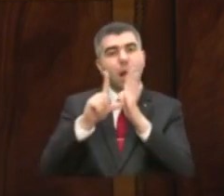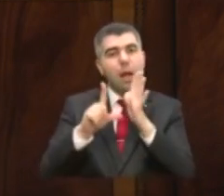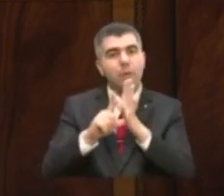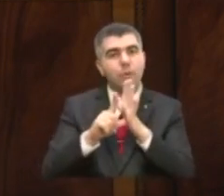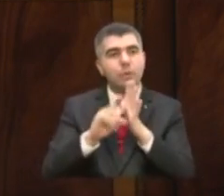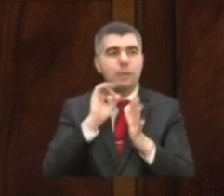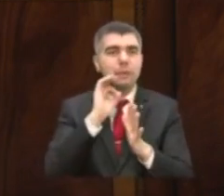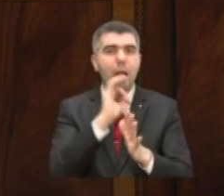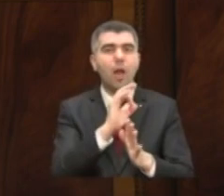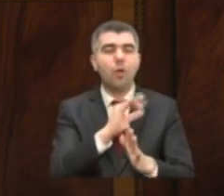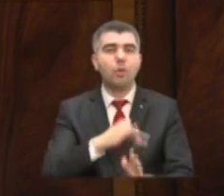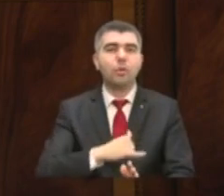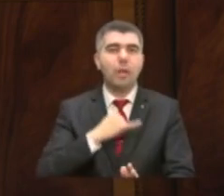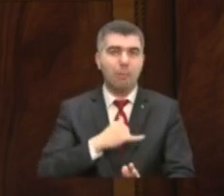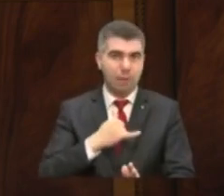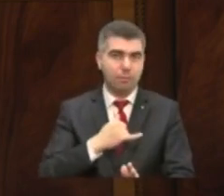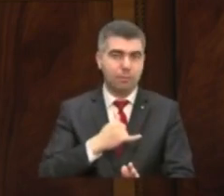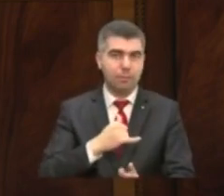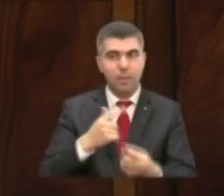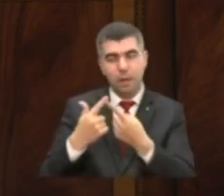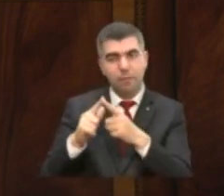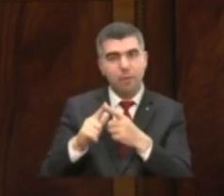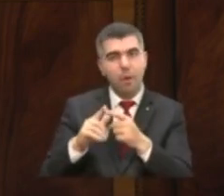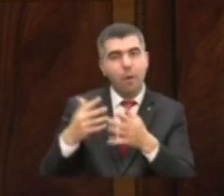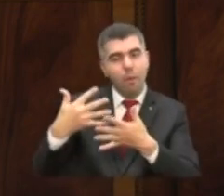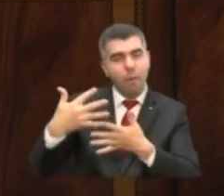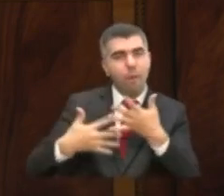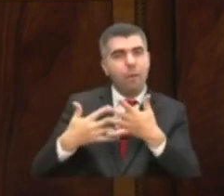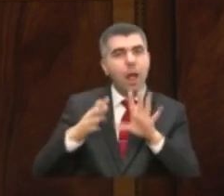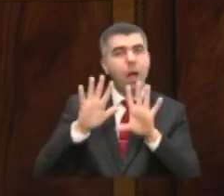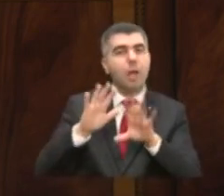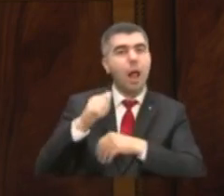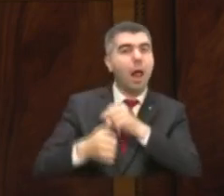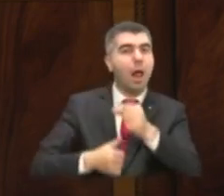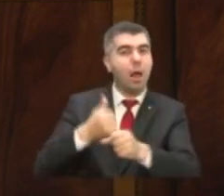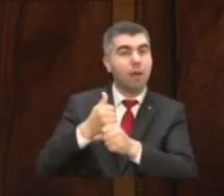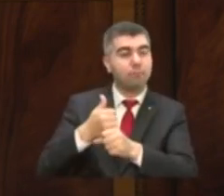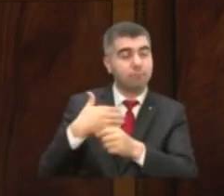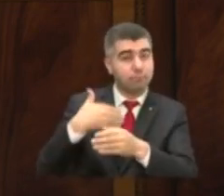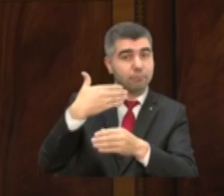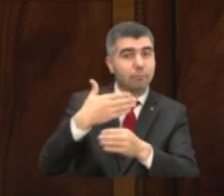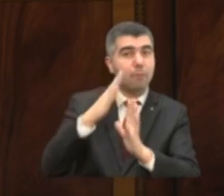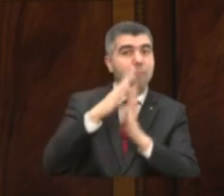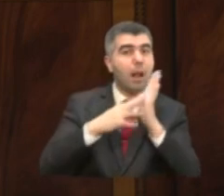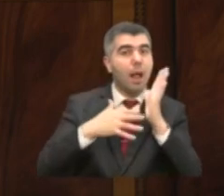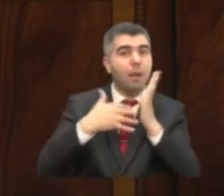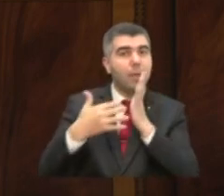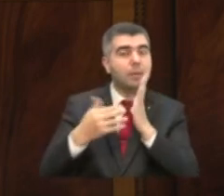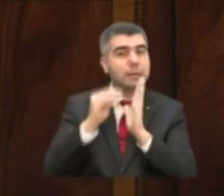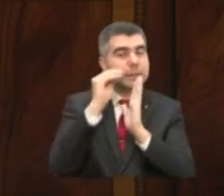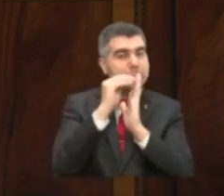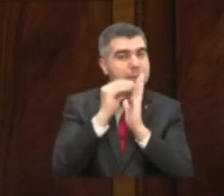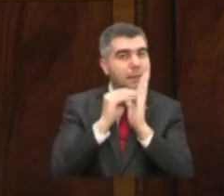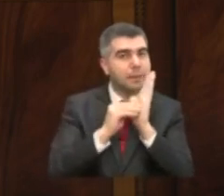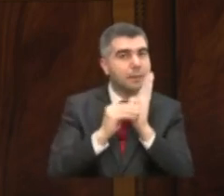للشباب يحدد مجموع تدخلات الدولة خلال هذه العشرية المقبلة. وكيف ما قلت السيد رئيس الحكومة، احنا في المرحلة ديال البيك بالنسبة